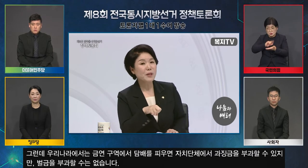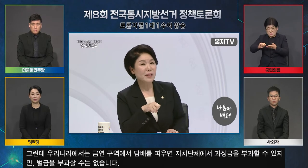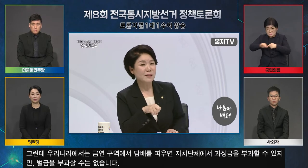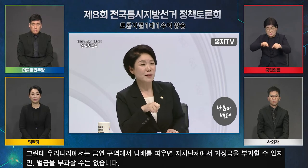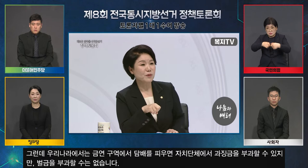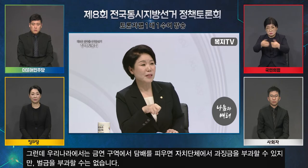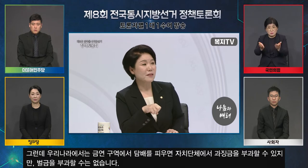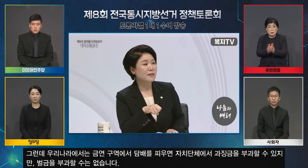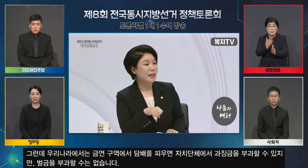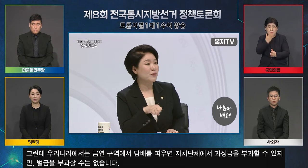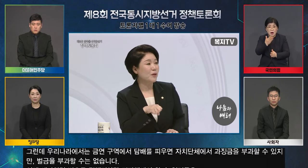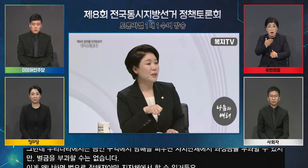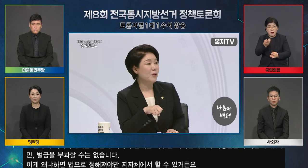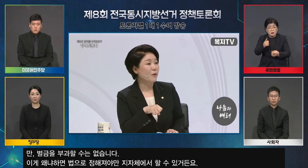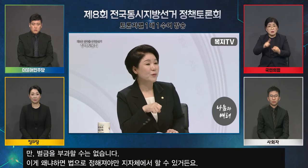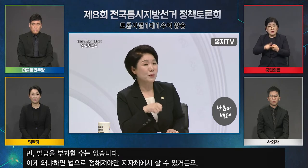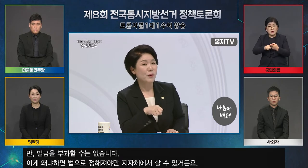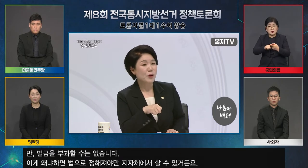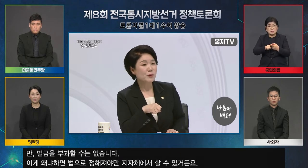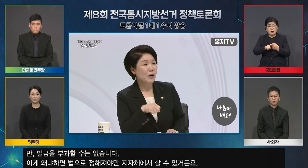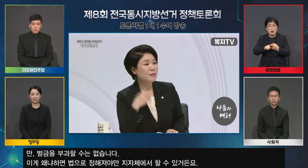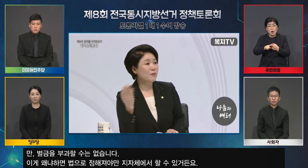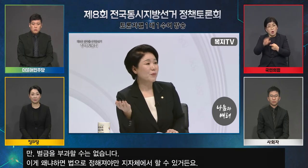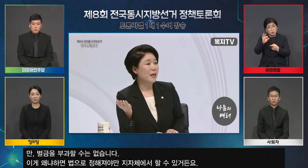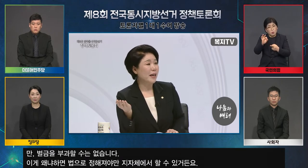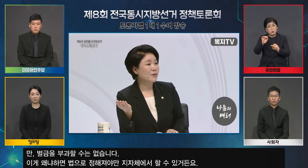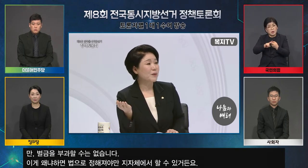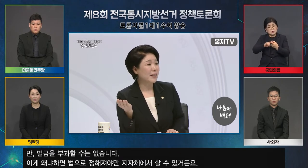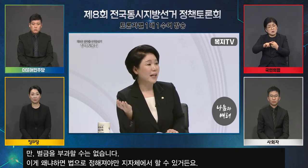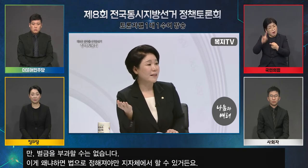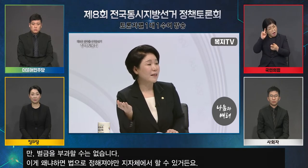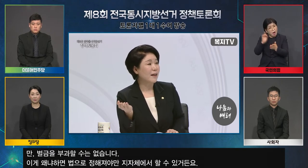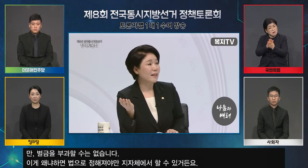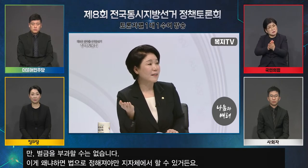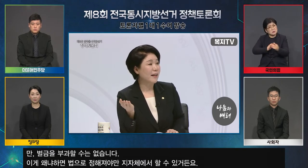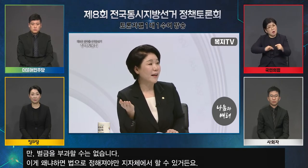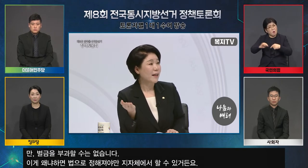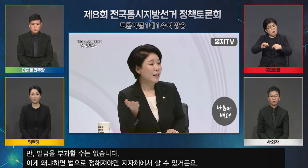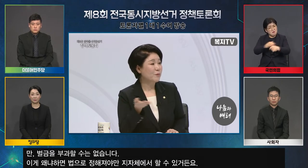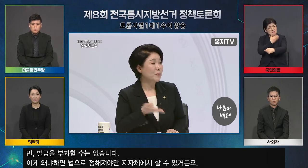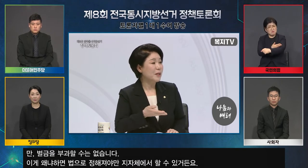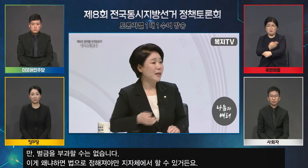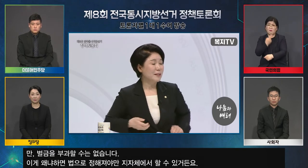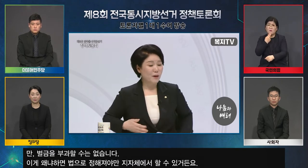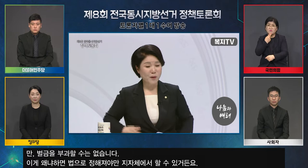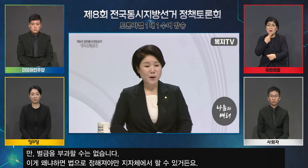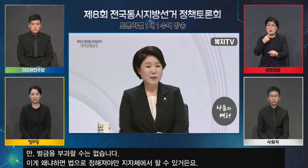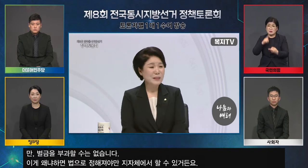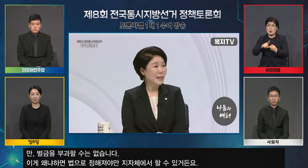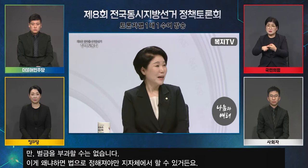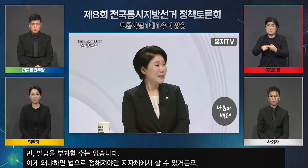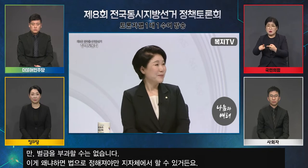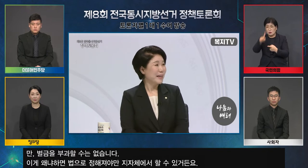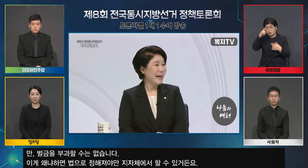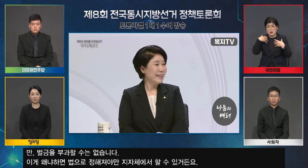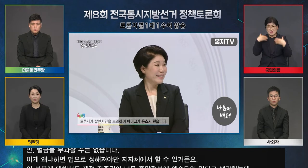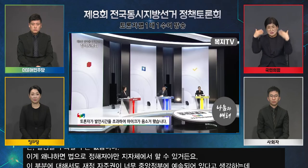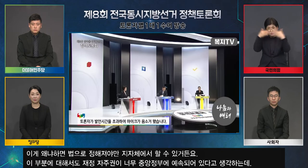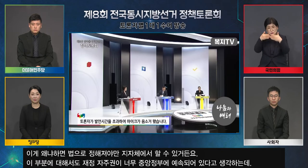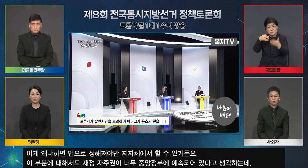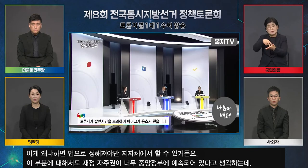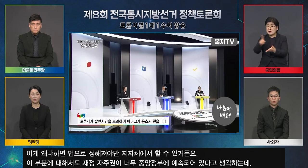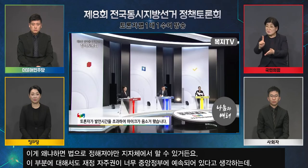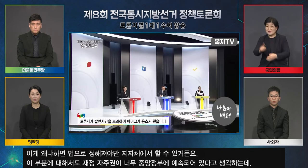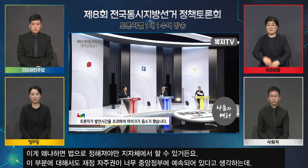이 부분에 대해서도 재정자주권이 너무 중앙정부에 예속돼 있다 생각하는데 그 부분에 대해서 어떻게 생각하십니까?